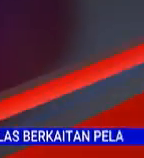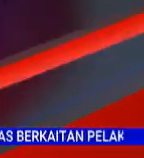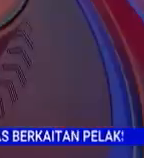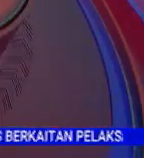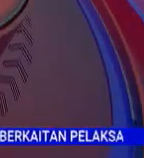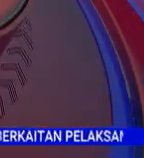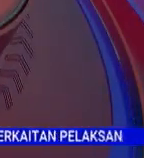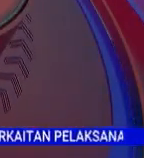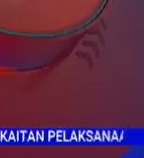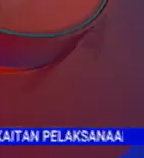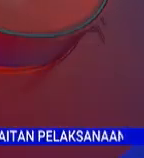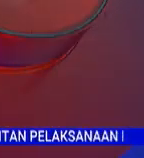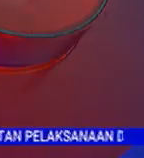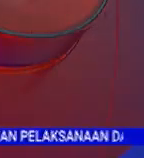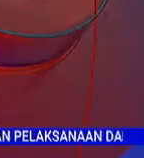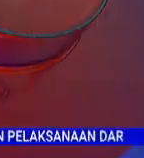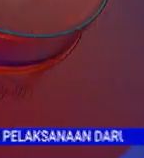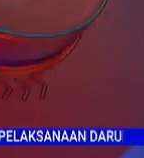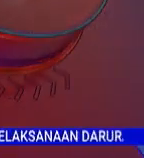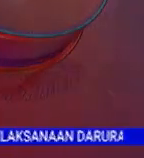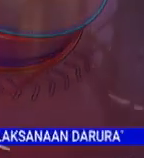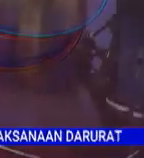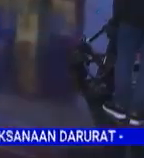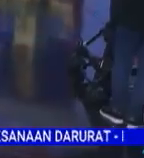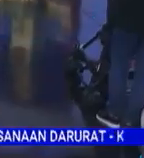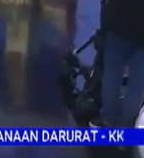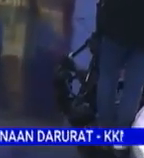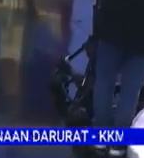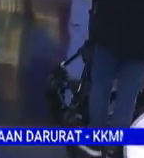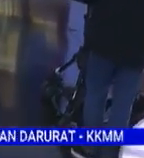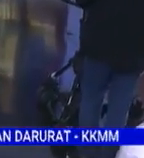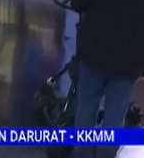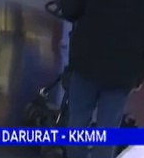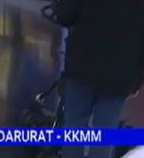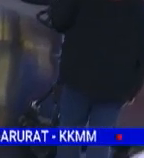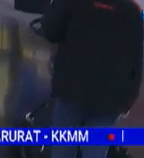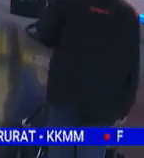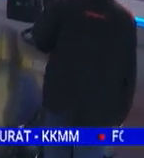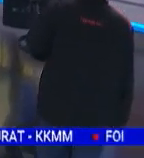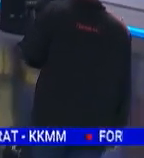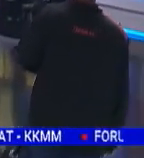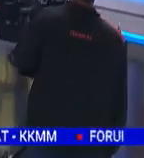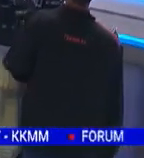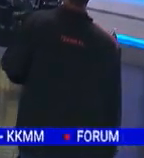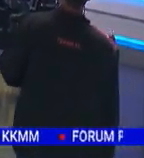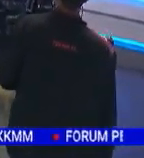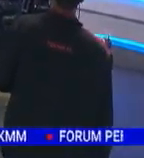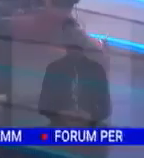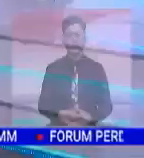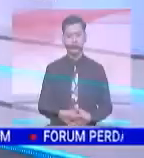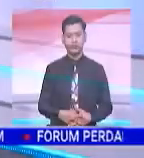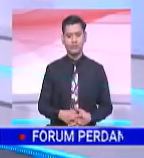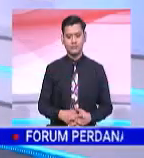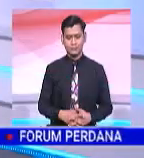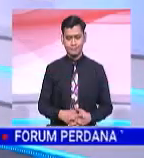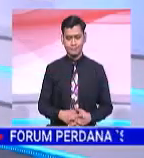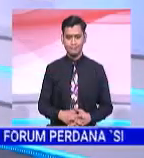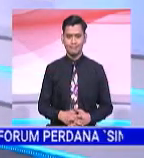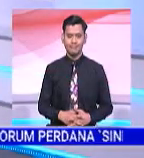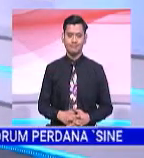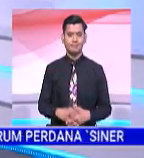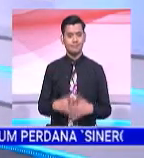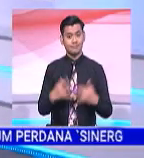Dilihat keadaan cuaca hujan dan ribut petir turut berlaku di beberapa bahagian di negeri Sabah iaitu di sekitar bahagian Sandakan, Kudat dan